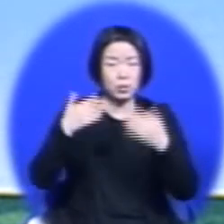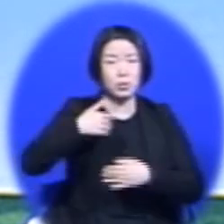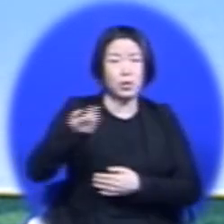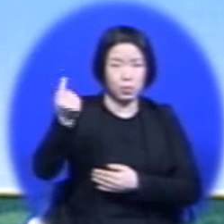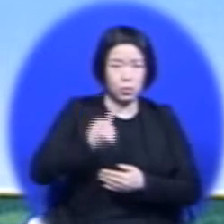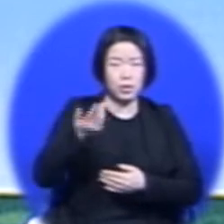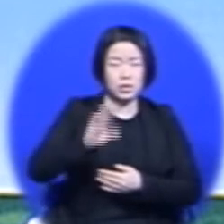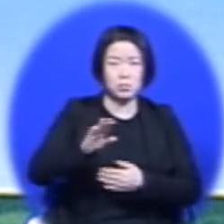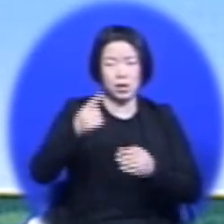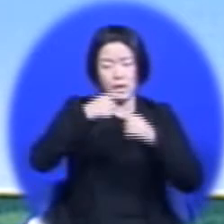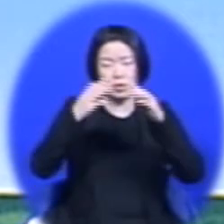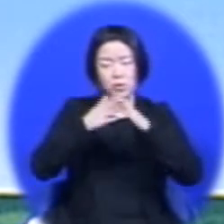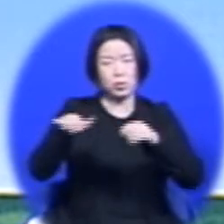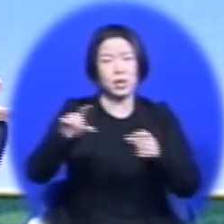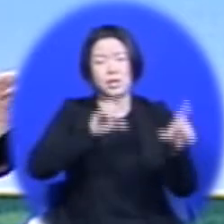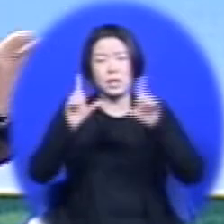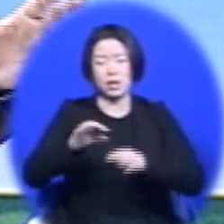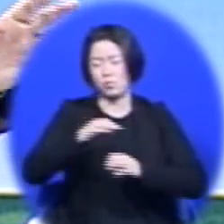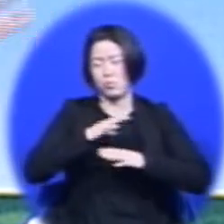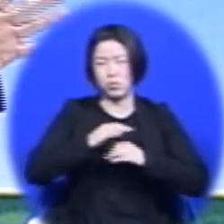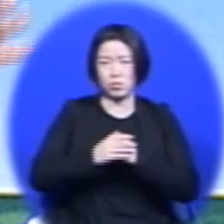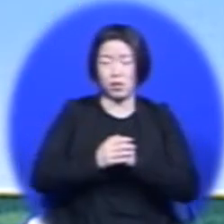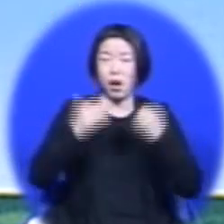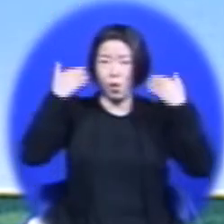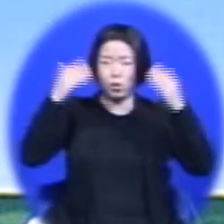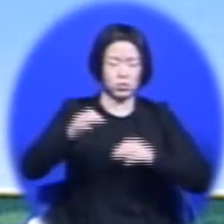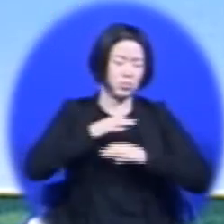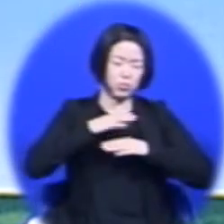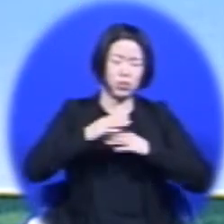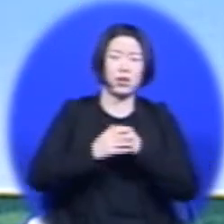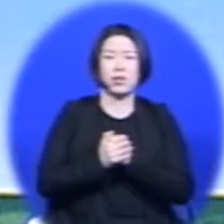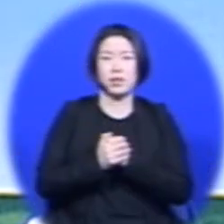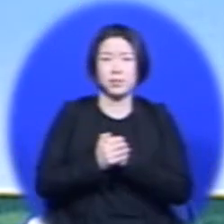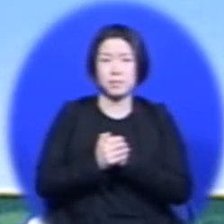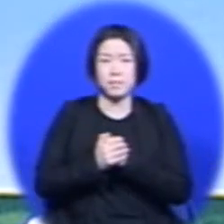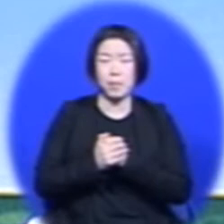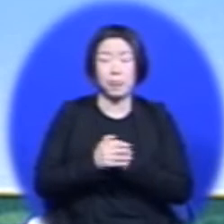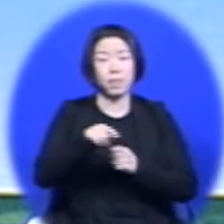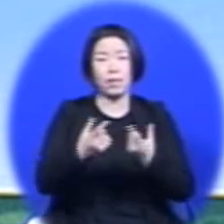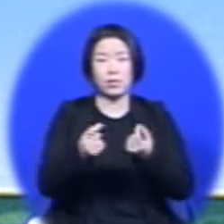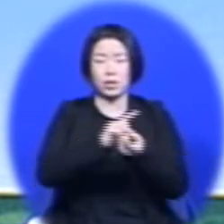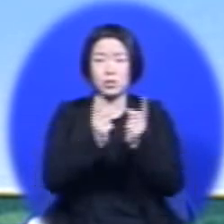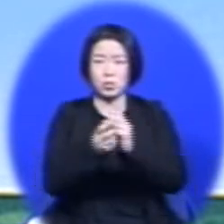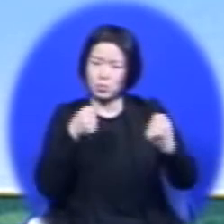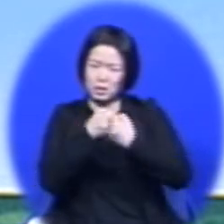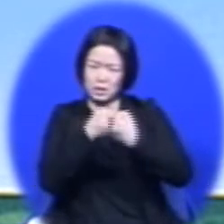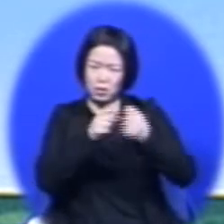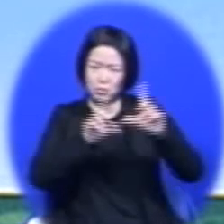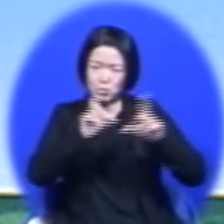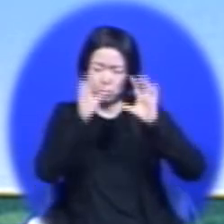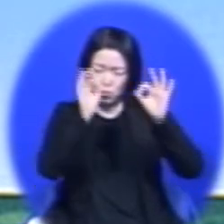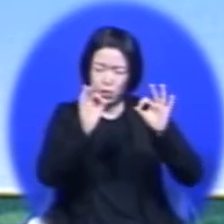무서웠습니다. 제 어릴 때 교회 생활은 무서웠어요. 어른들이 무서웠어요. 그렇게 서로 싸우는 것이